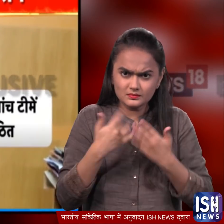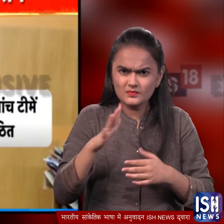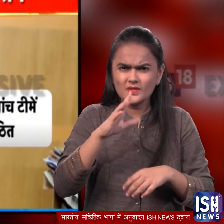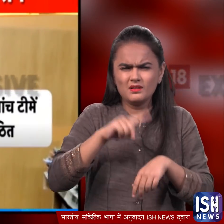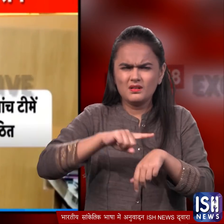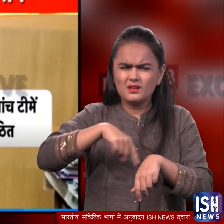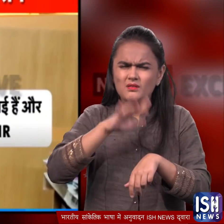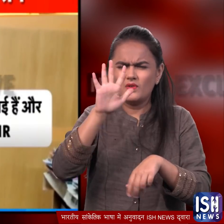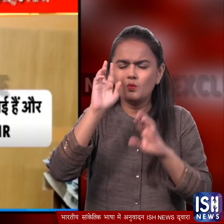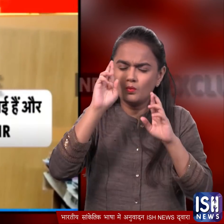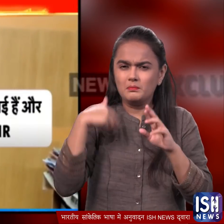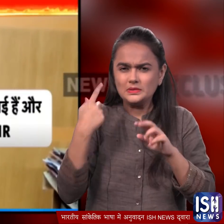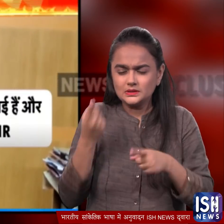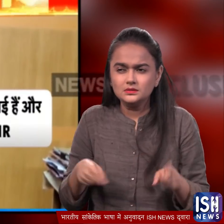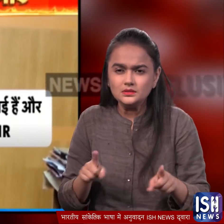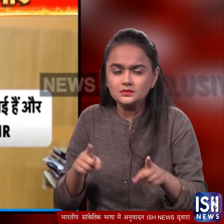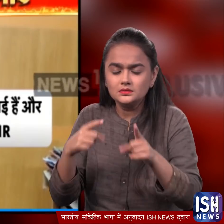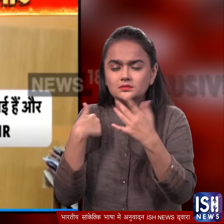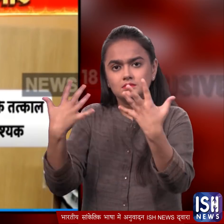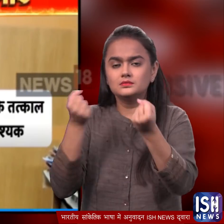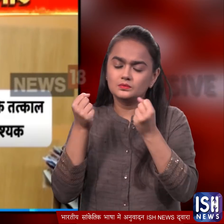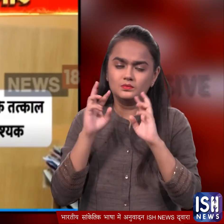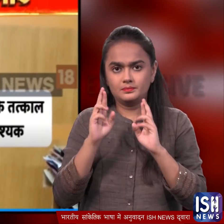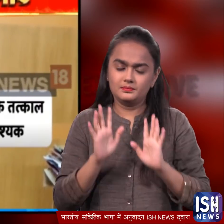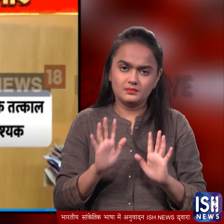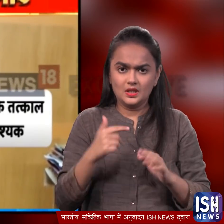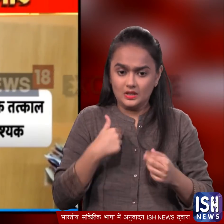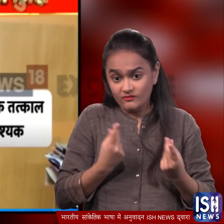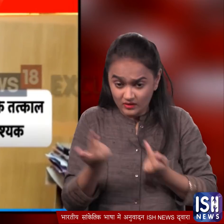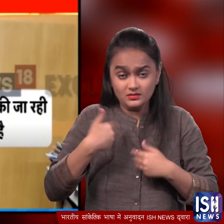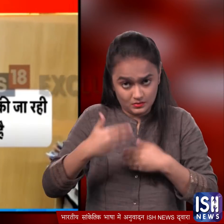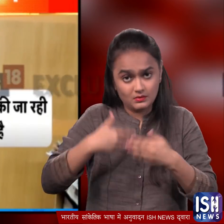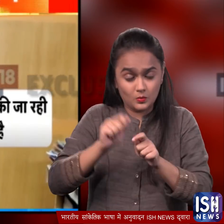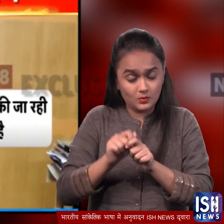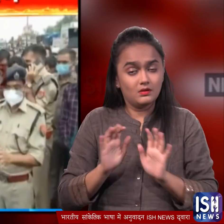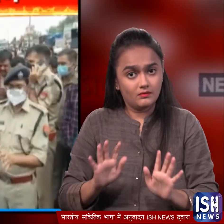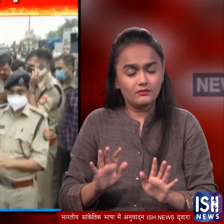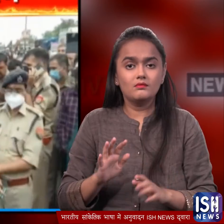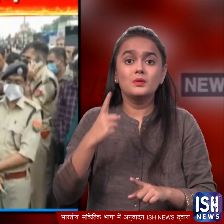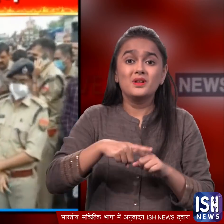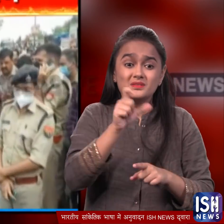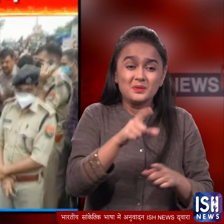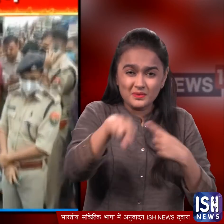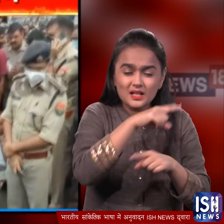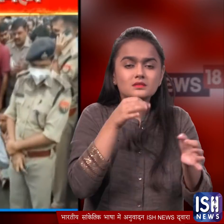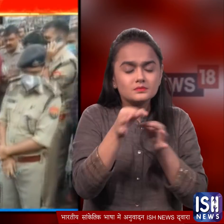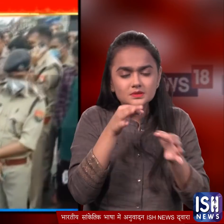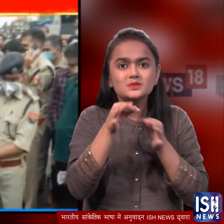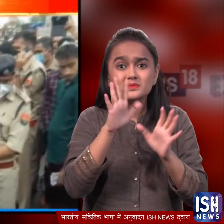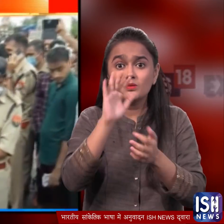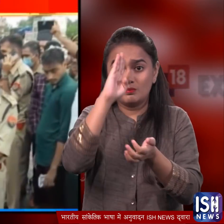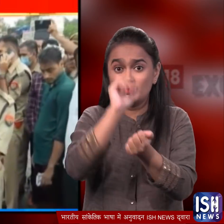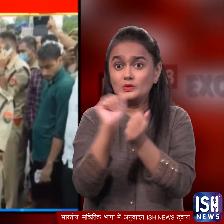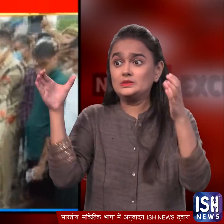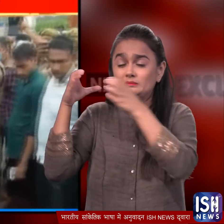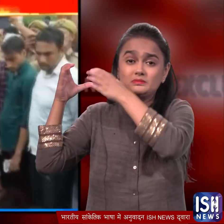संज्ञान में लेकर के 5 टीमें गठित कर दी गई हैं और एफआईआर दर्ज करके इसमें तत्काल आवश्यक कार्रवाई की जा रही है। इस मौके पर परिजनों को समझाने के